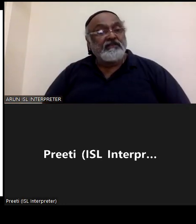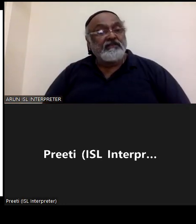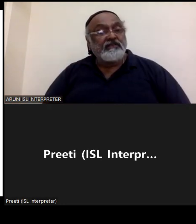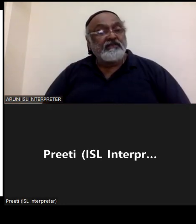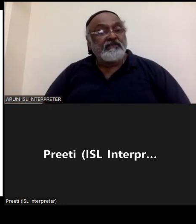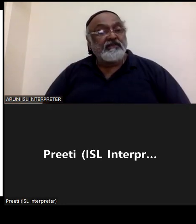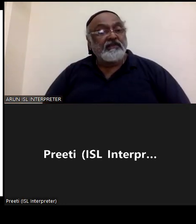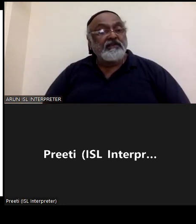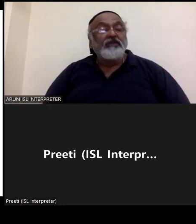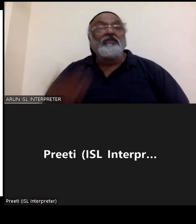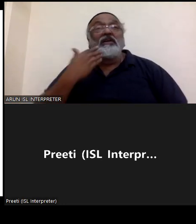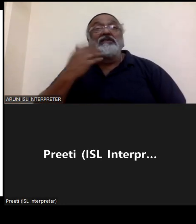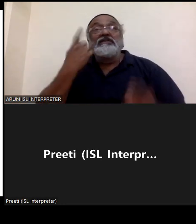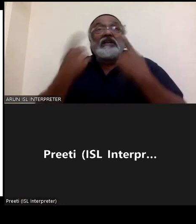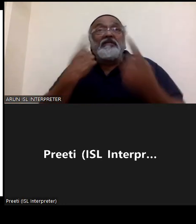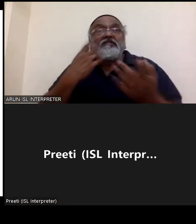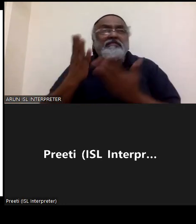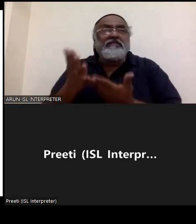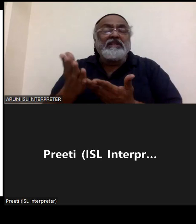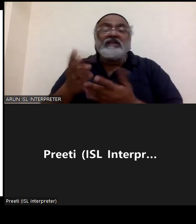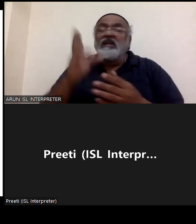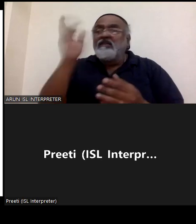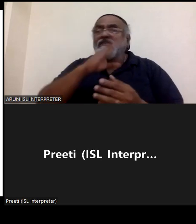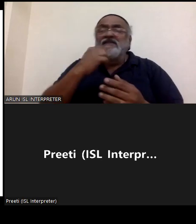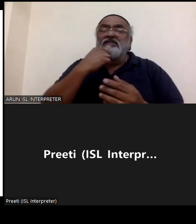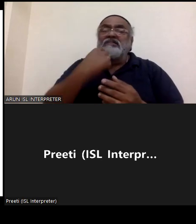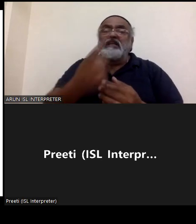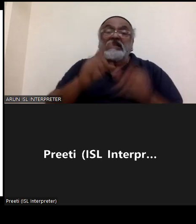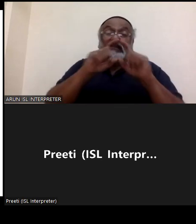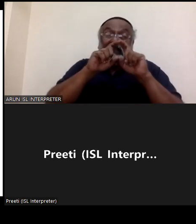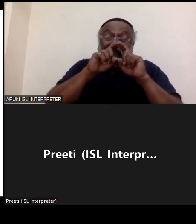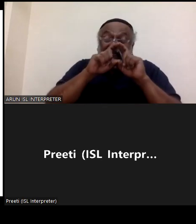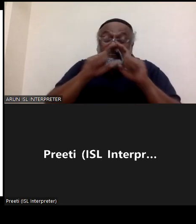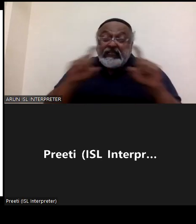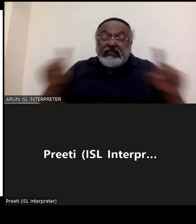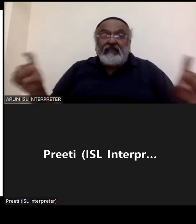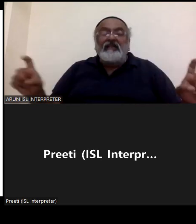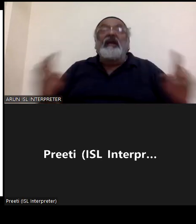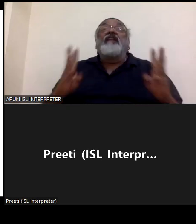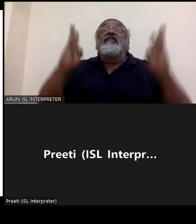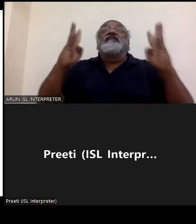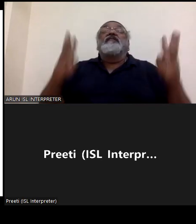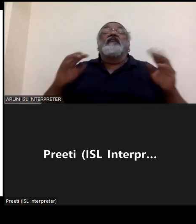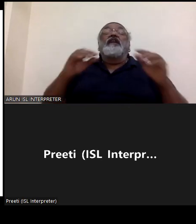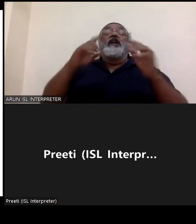देन इट डज नॉट स्पेसिफाई द इंफ्रास्ट्रक्चरल रिक्वायरमेंट